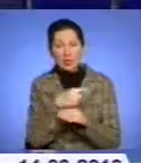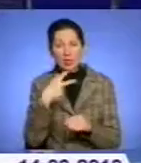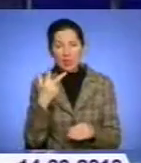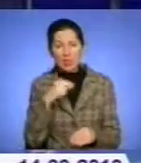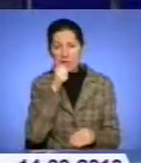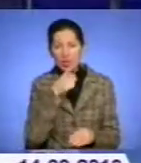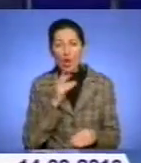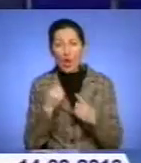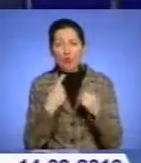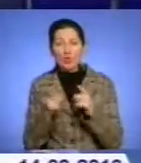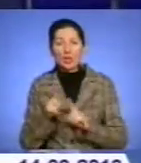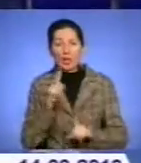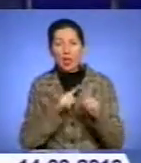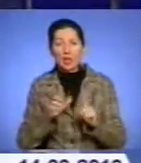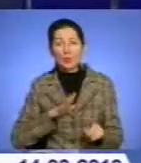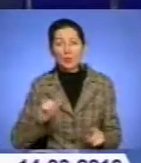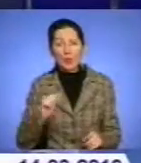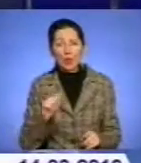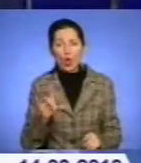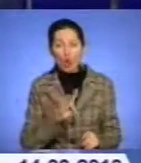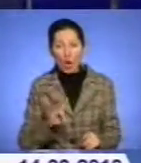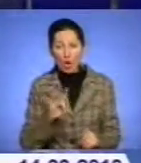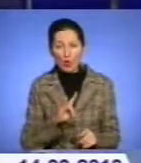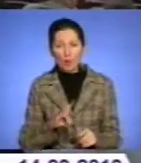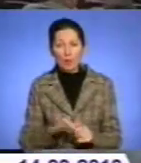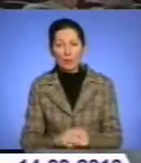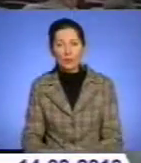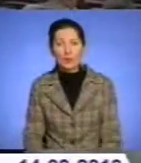відбулася в Теребовлянському районі. Про це у сюжеті Анжели Шови.